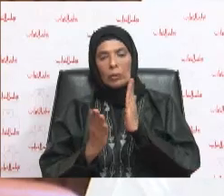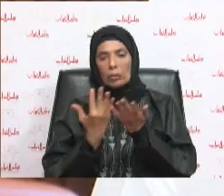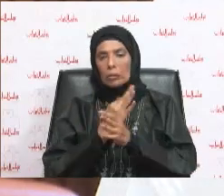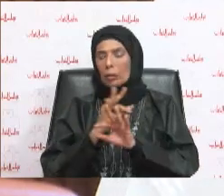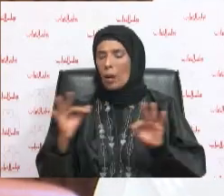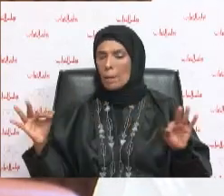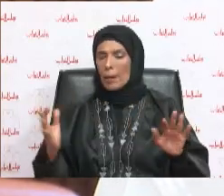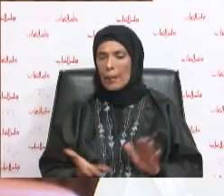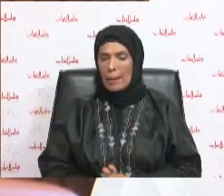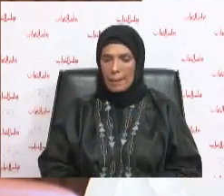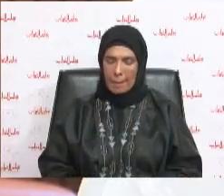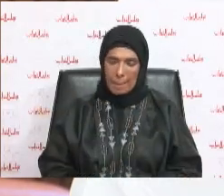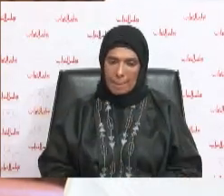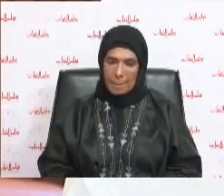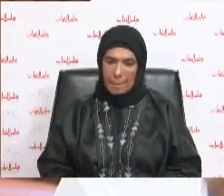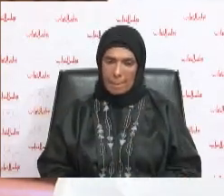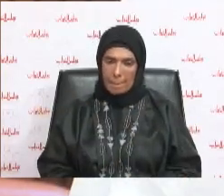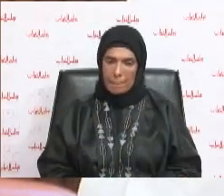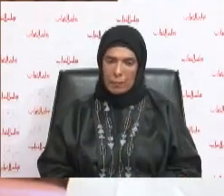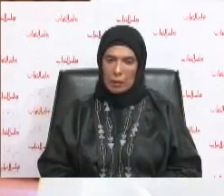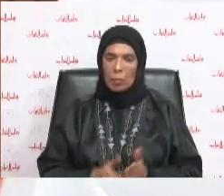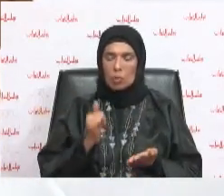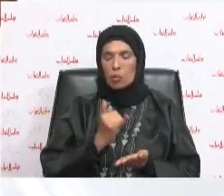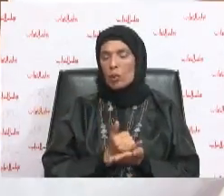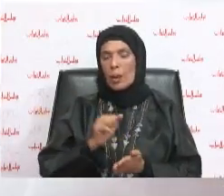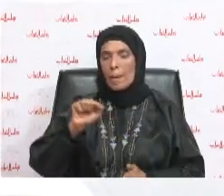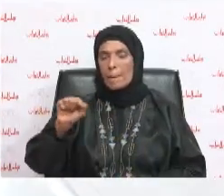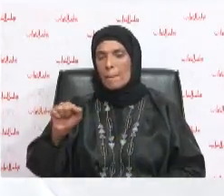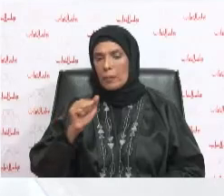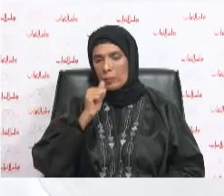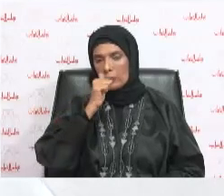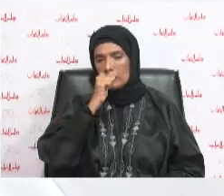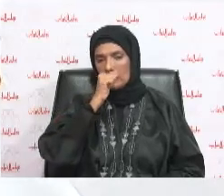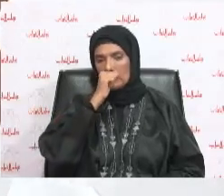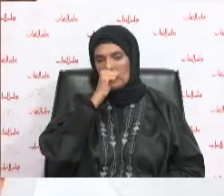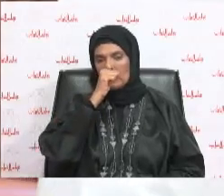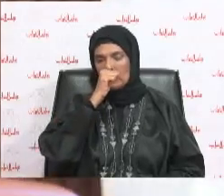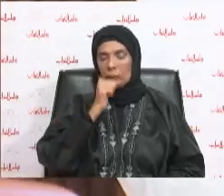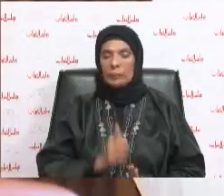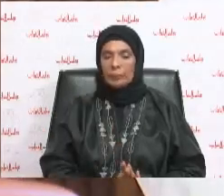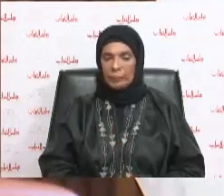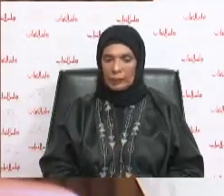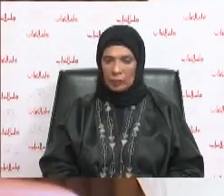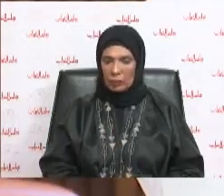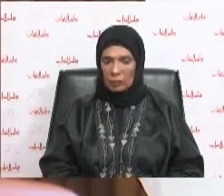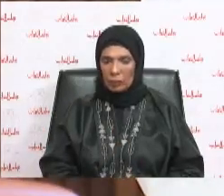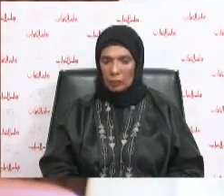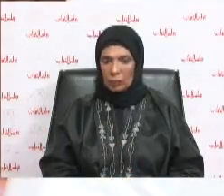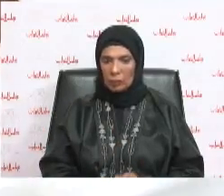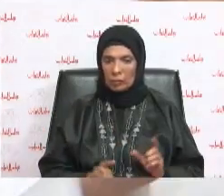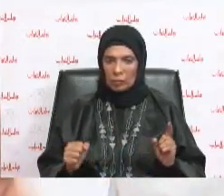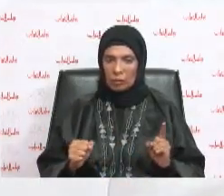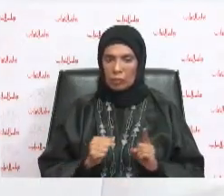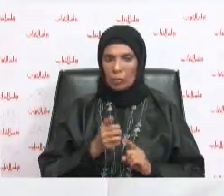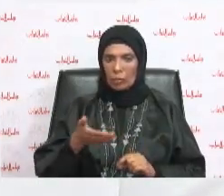النواحي. يعني ما صار إحنا نقط المسؤولية بس أنا قرأت التقرير هذا من اختصاصنا